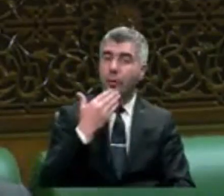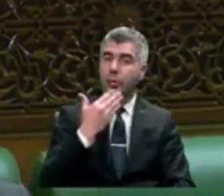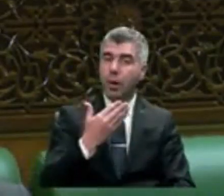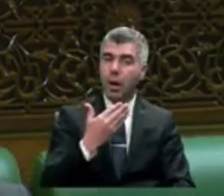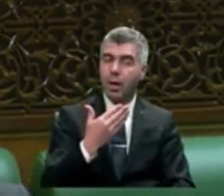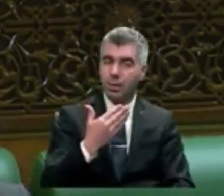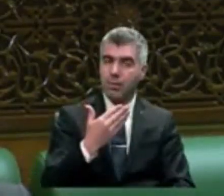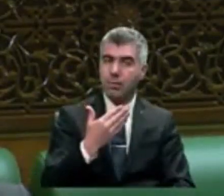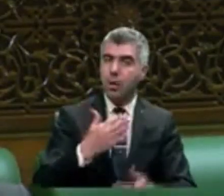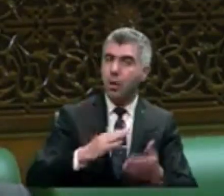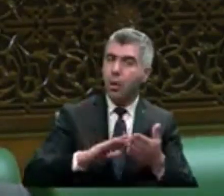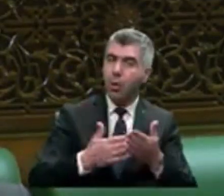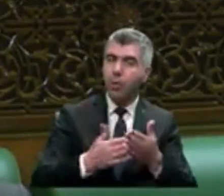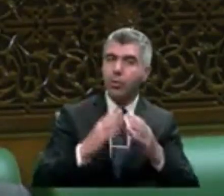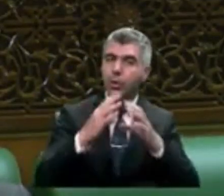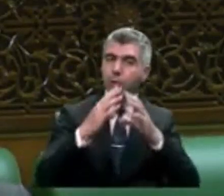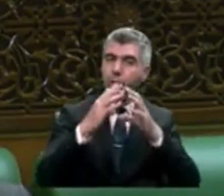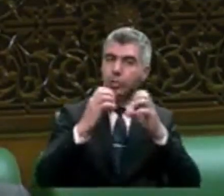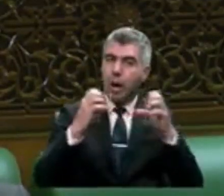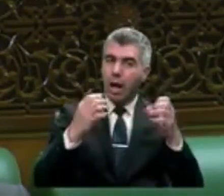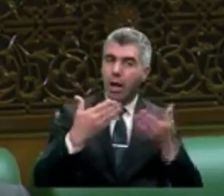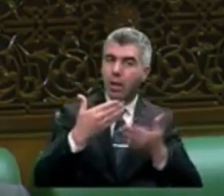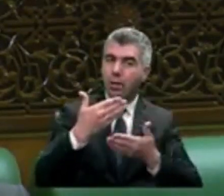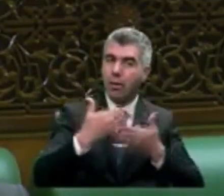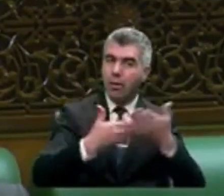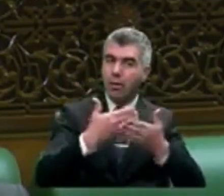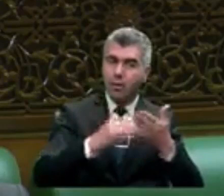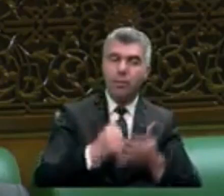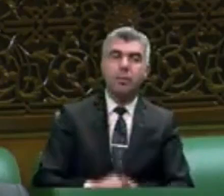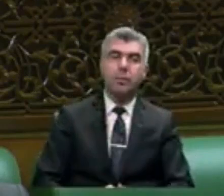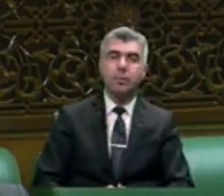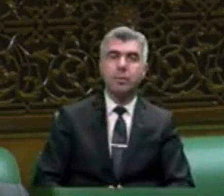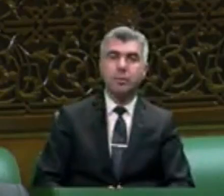تفضلتم به من توضيحات كما نستغل هذه المناسبه